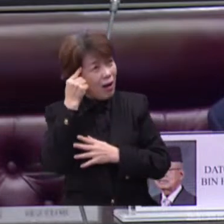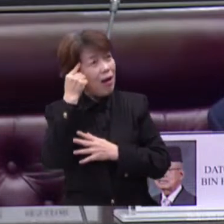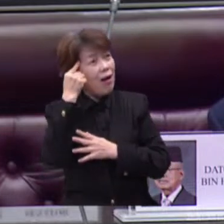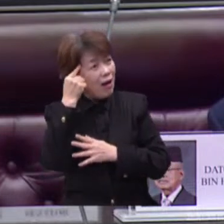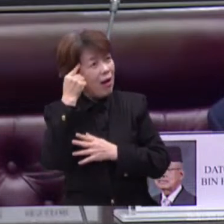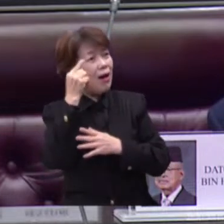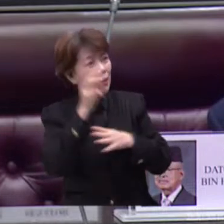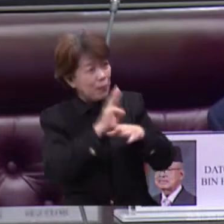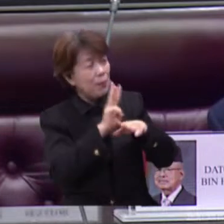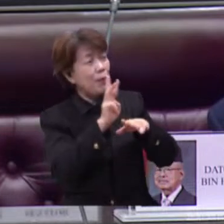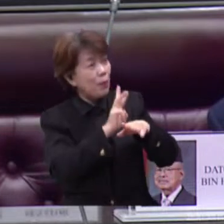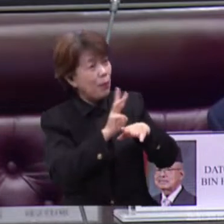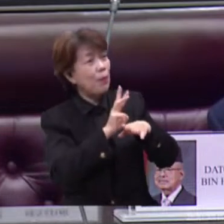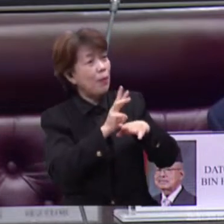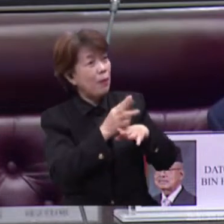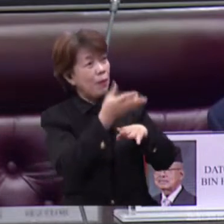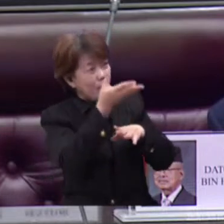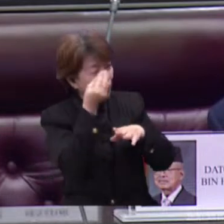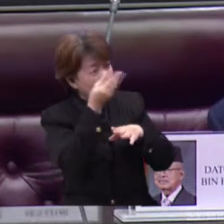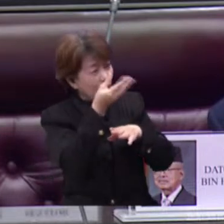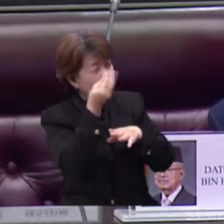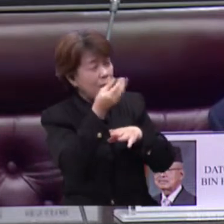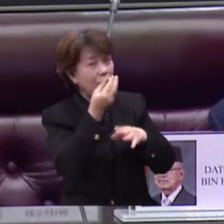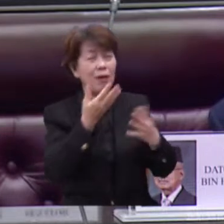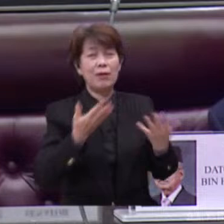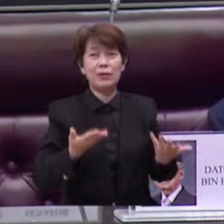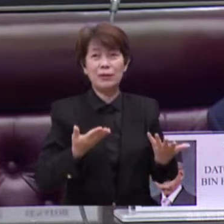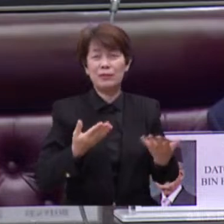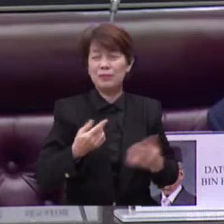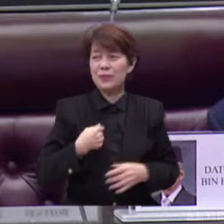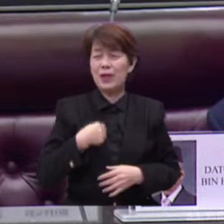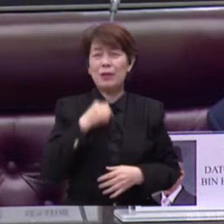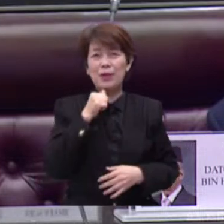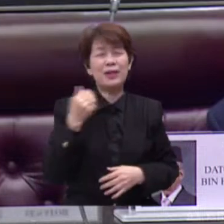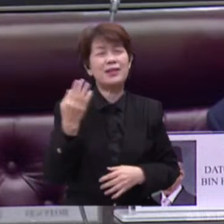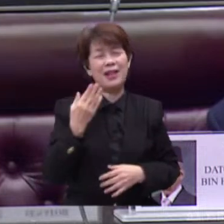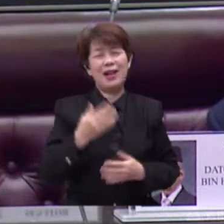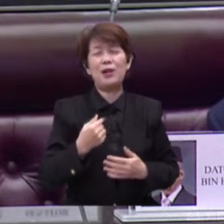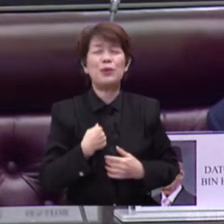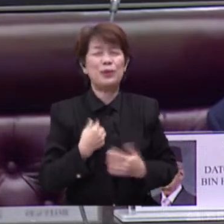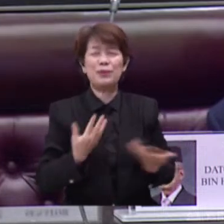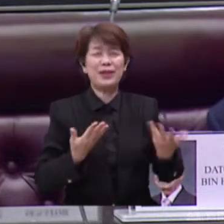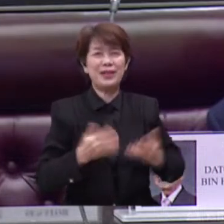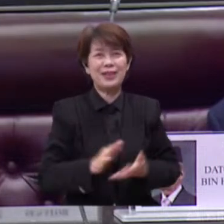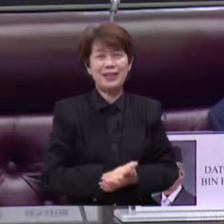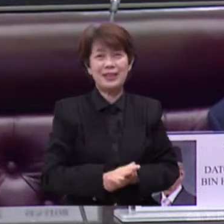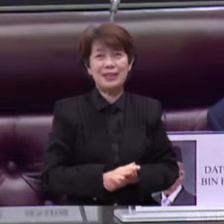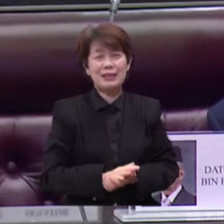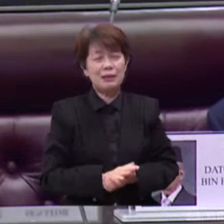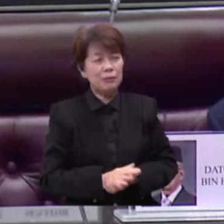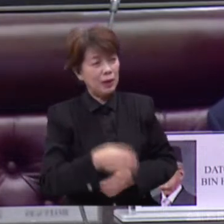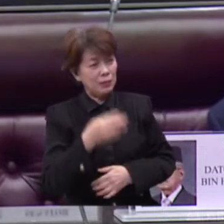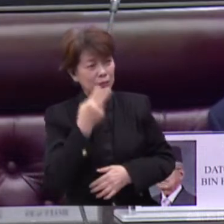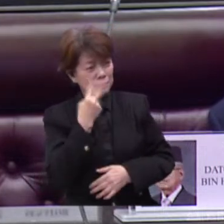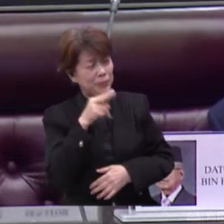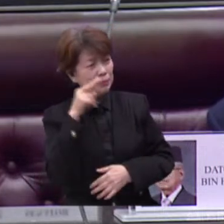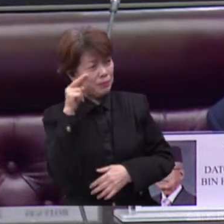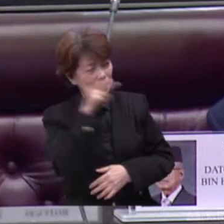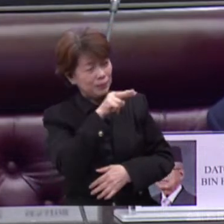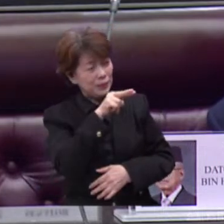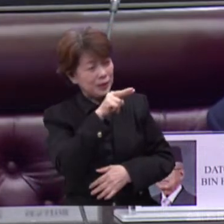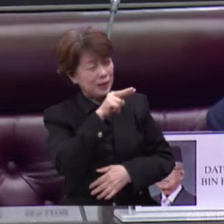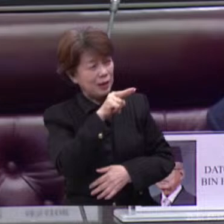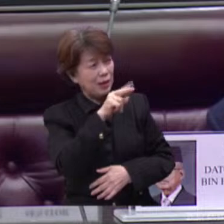dan kita lihat dalam film Korea yang saya tak tengok selalu ada masalah saya Tengoklah Anda masuk ya kalau kita tengok film umpamanya